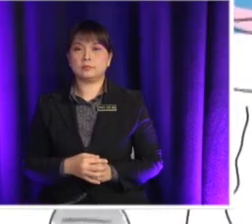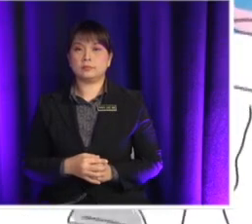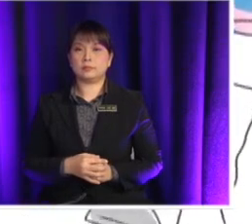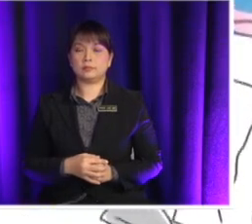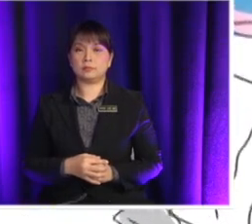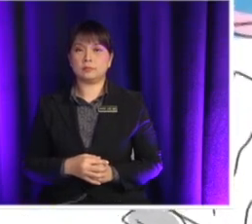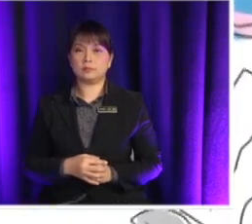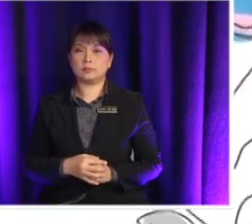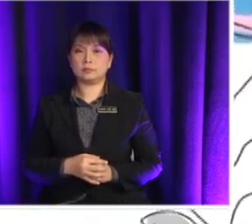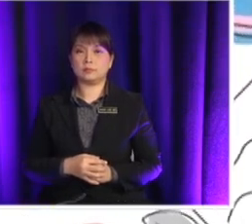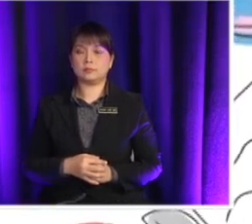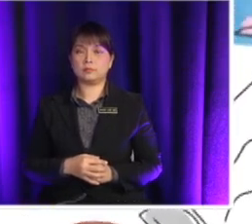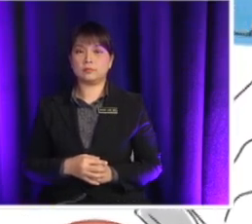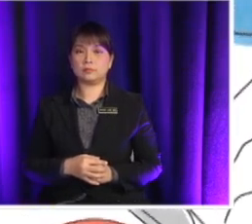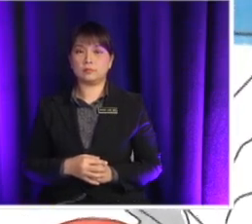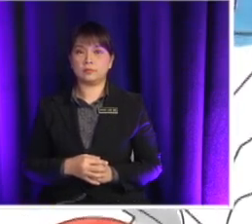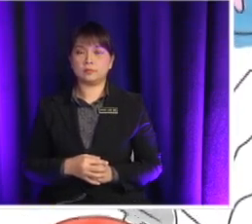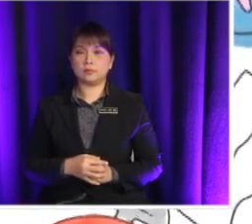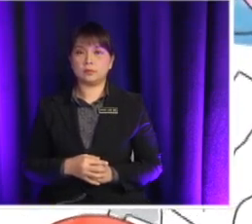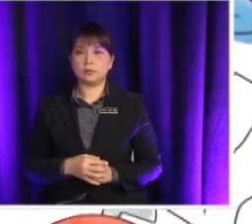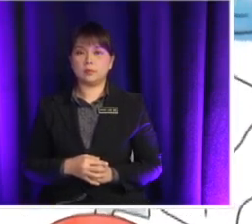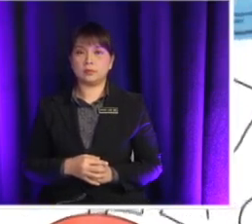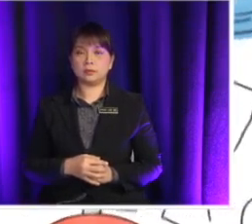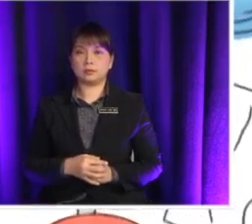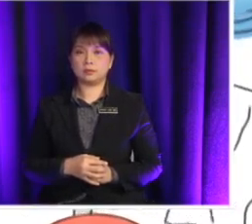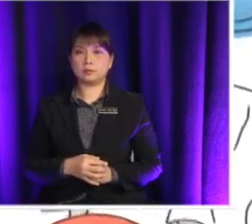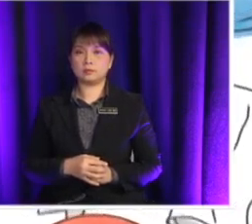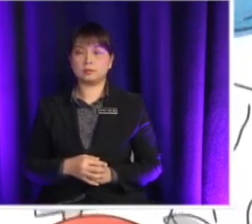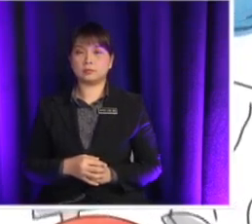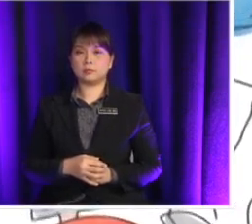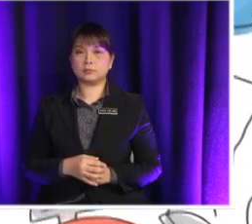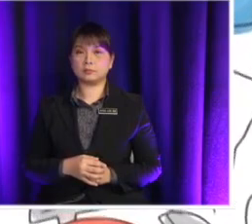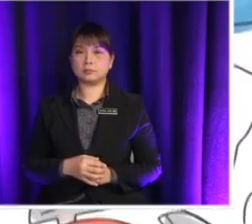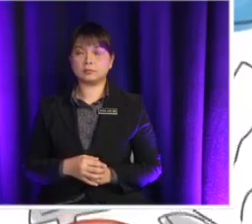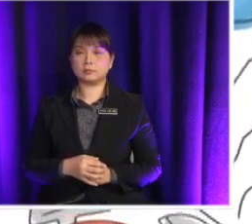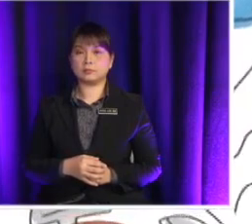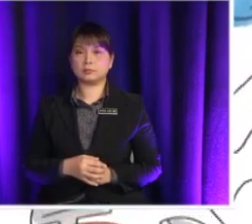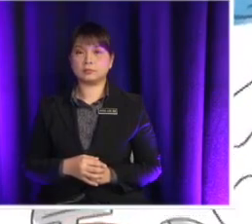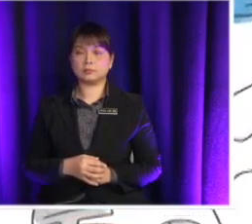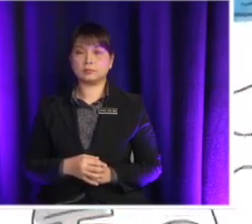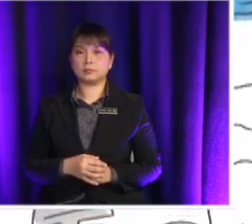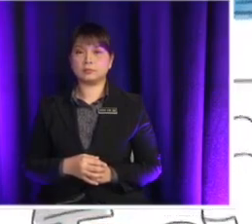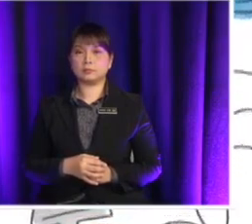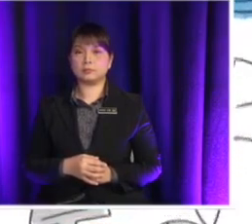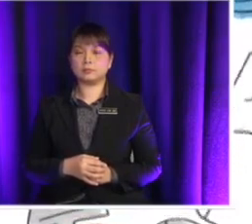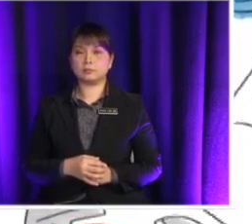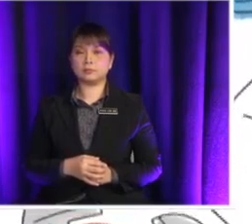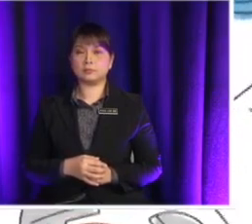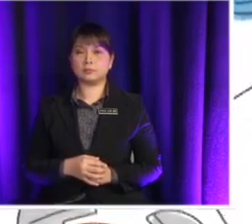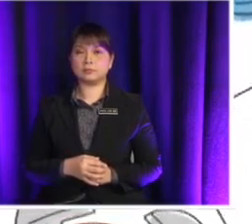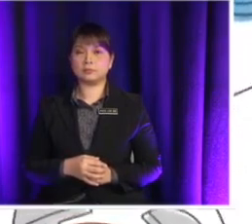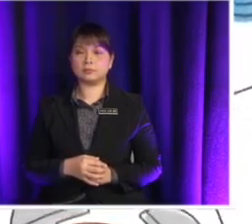betul, LED ni akan padam. Okey? Okey, so sekarang bila kita sambung di sini, kita semak